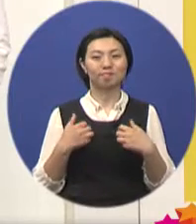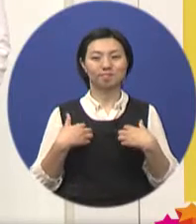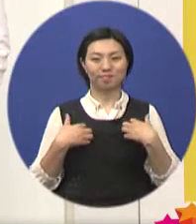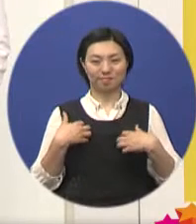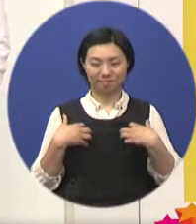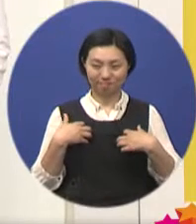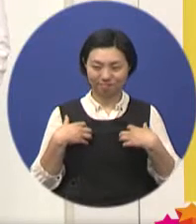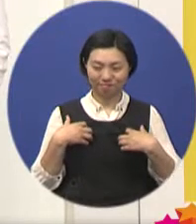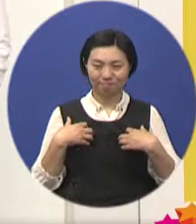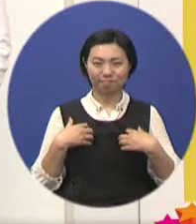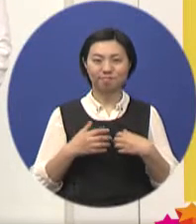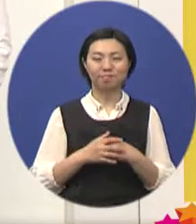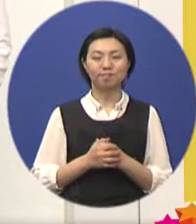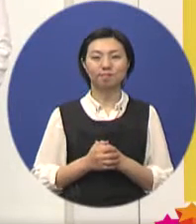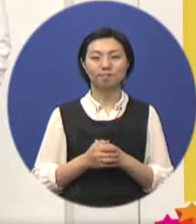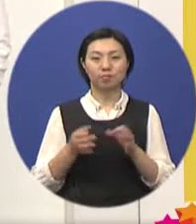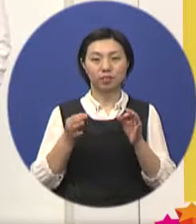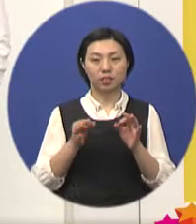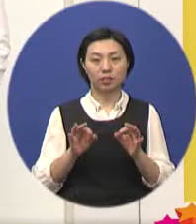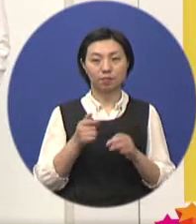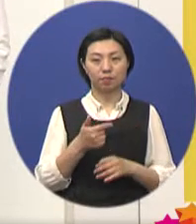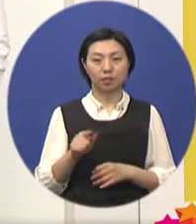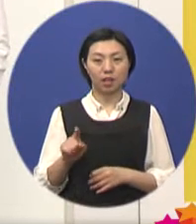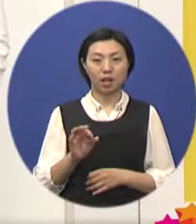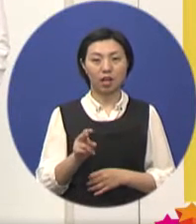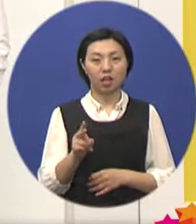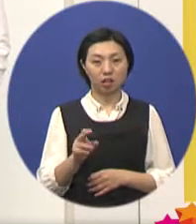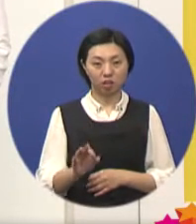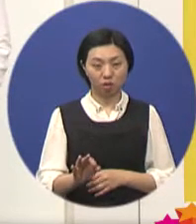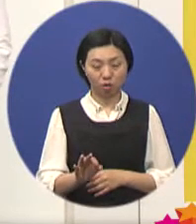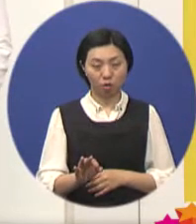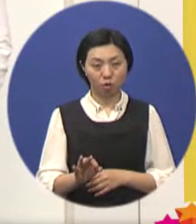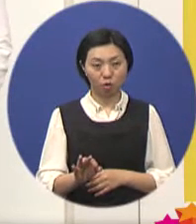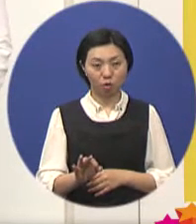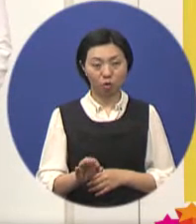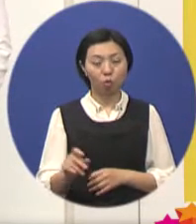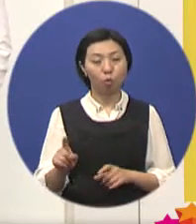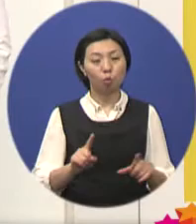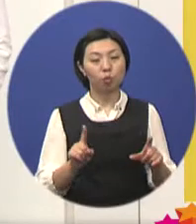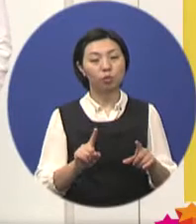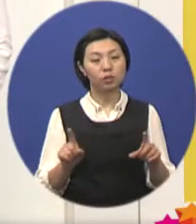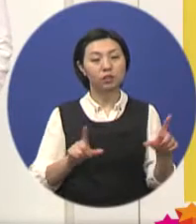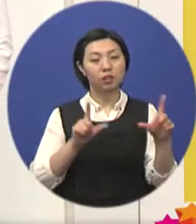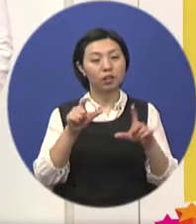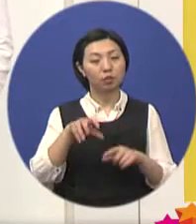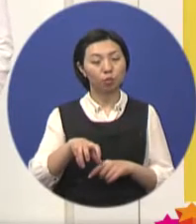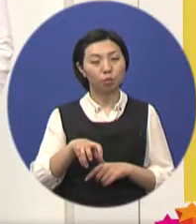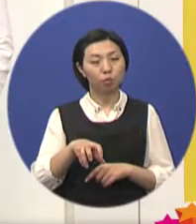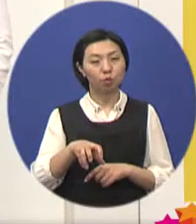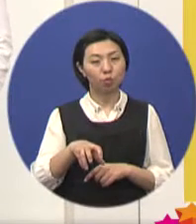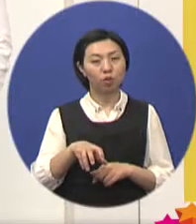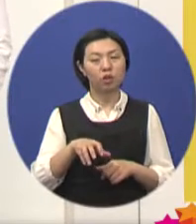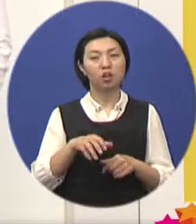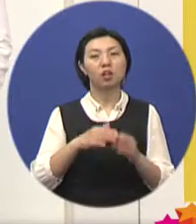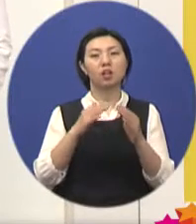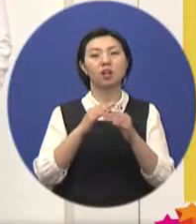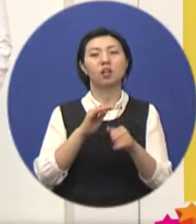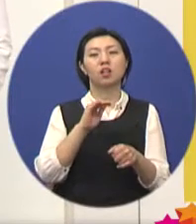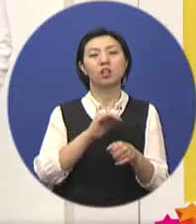네, 반갑습니다. 김나영 어머니는 어디 사시는 누구신지요? 아, 경남 고성리에.